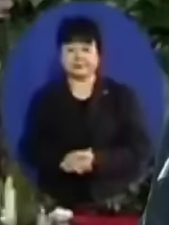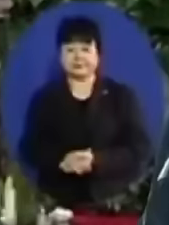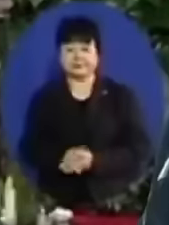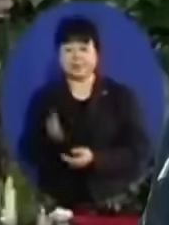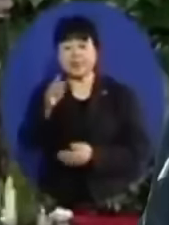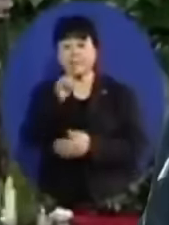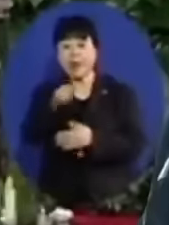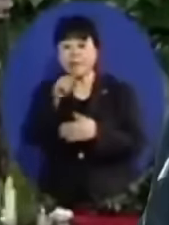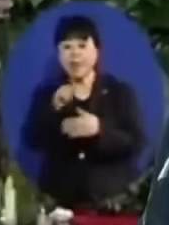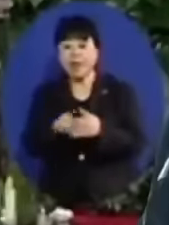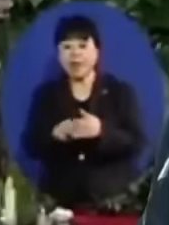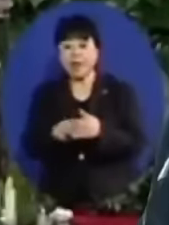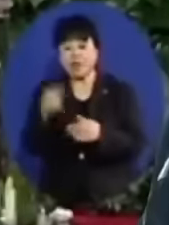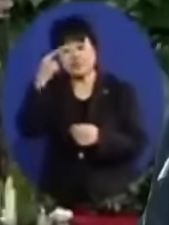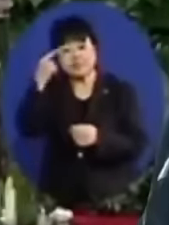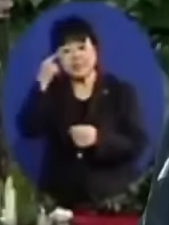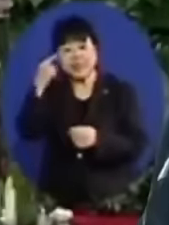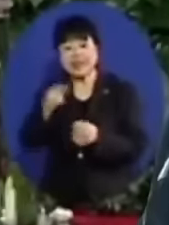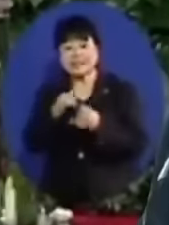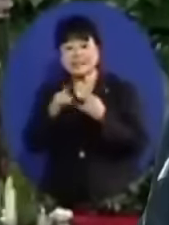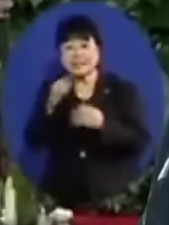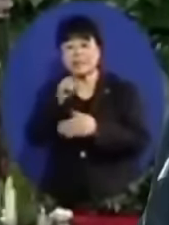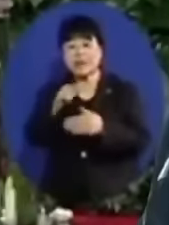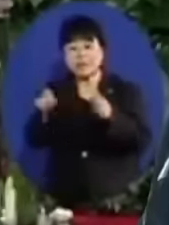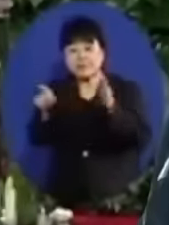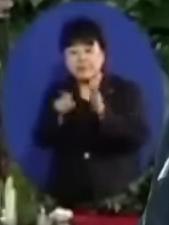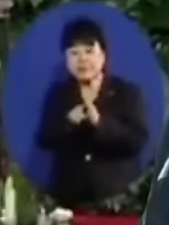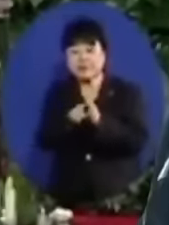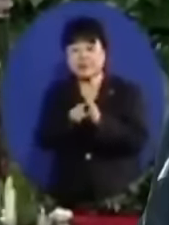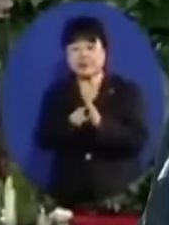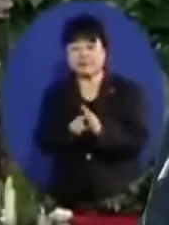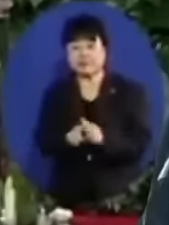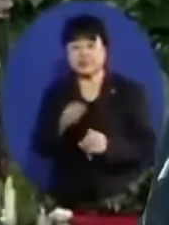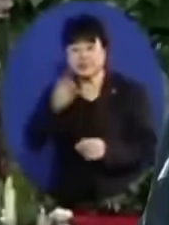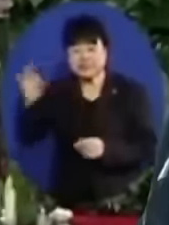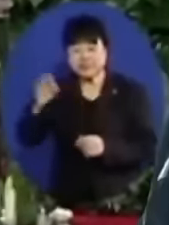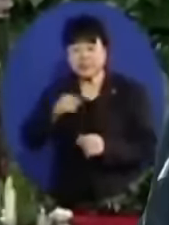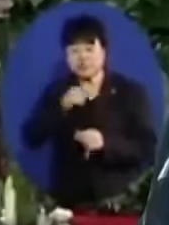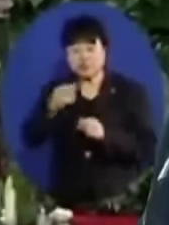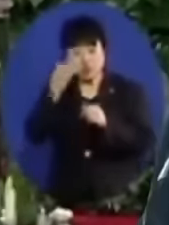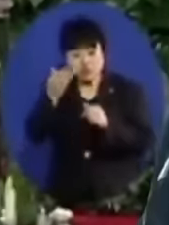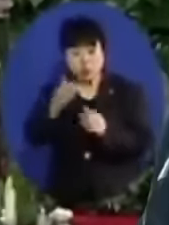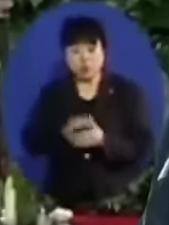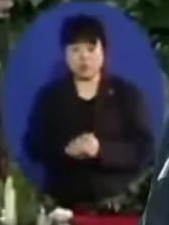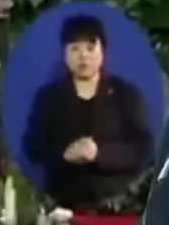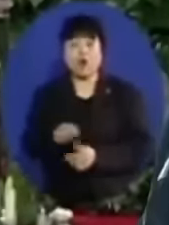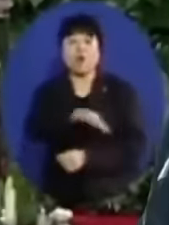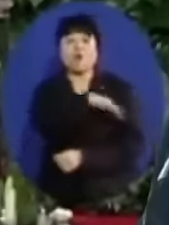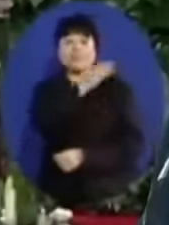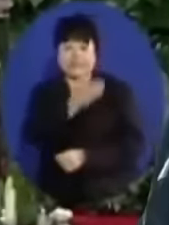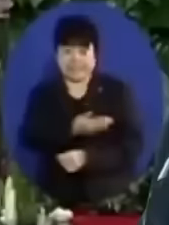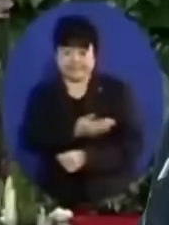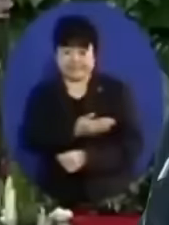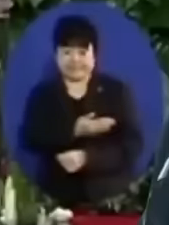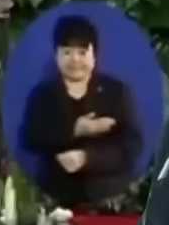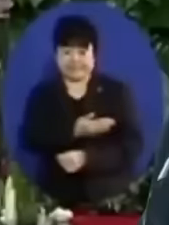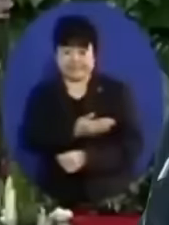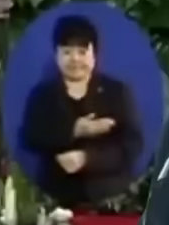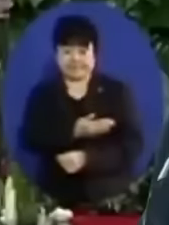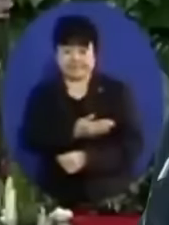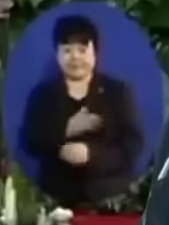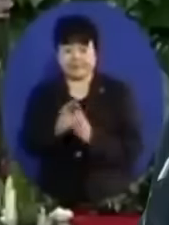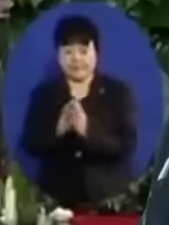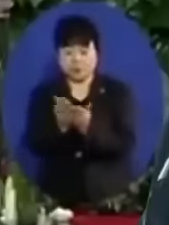그런데 내 마음속에 무슨 생각이냐면 사람이 마음에 믿어 이르고 입으로 신앙에 구원을 이른다고 권사님 공책을